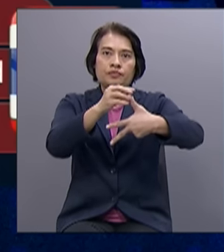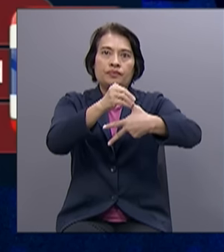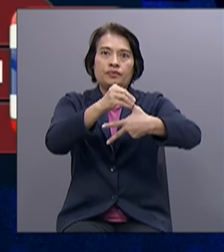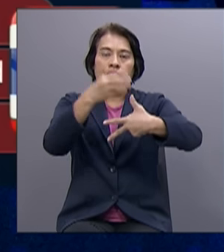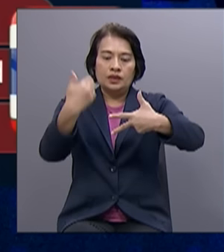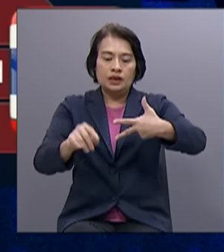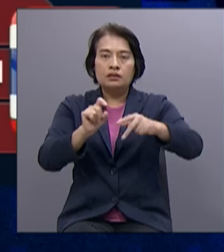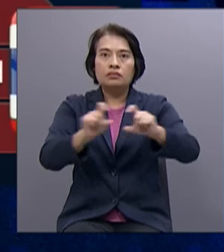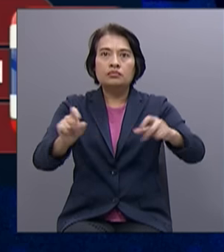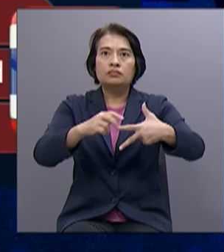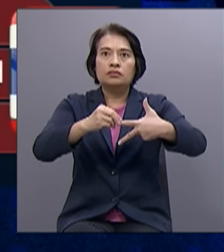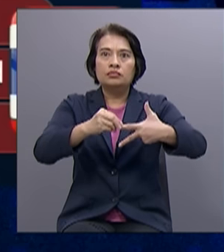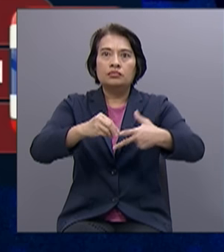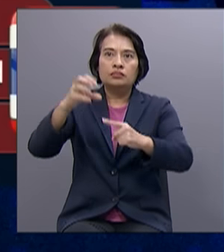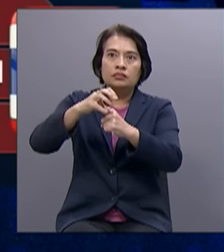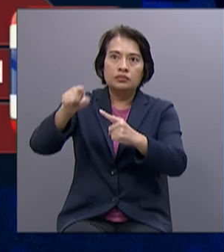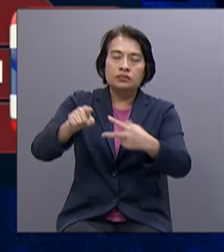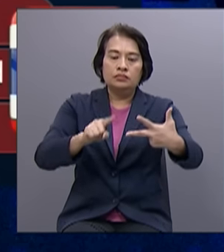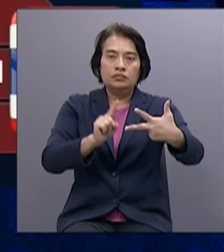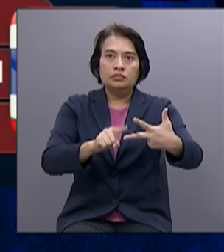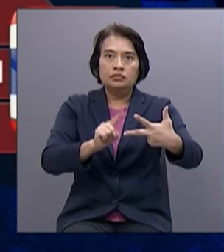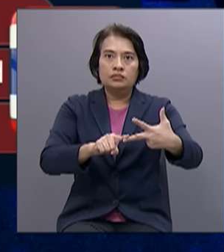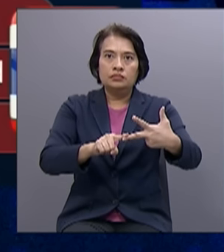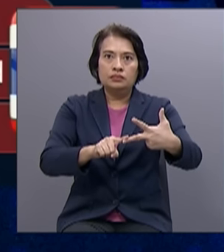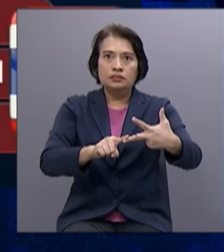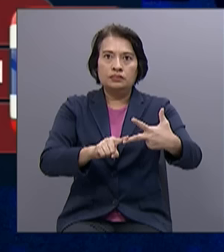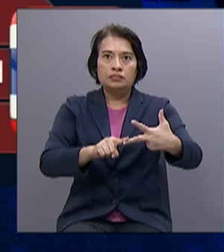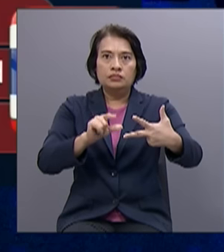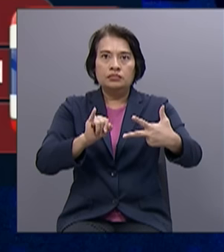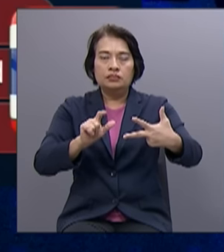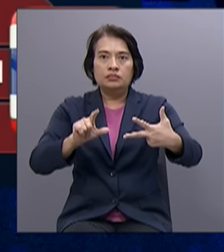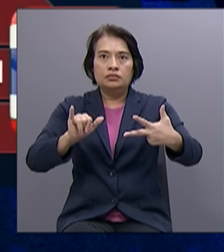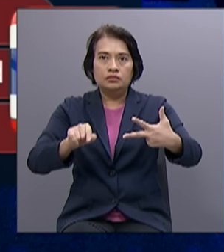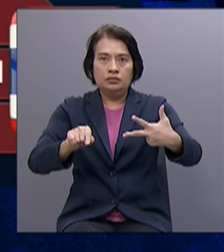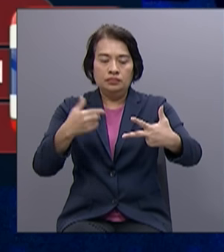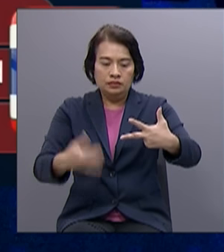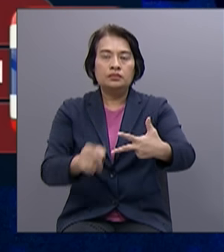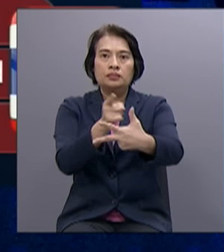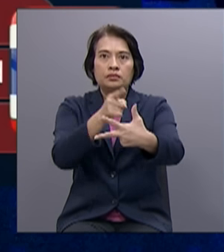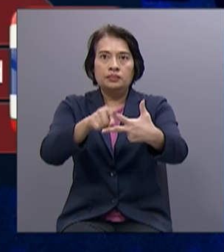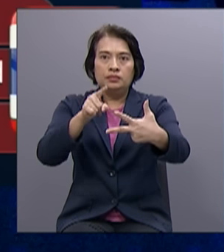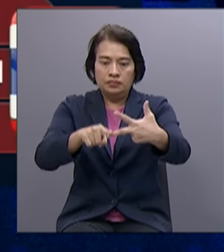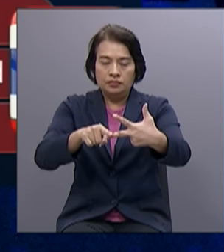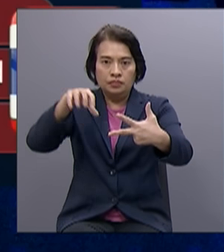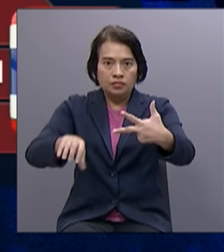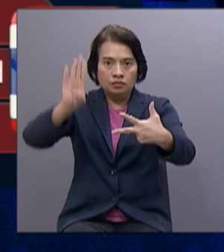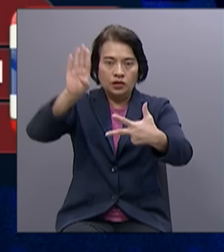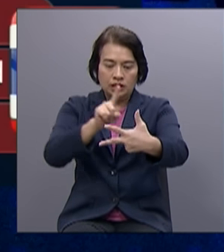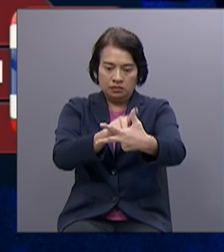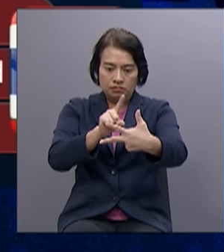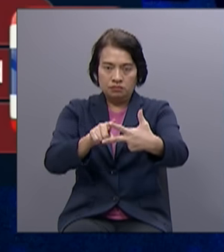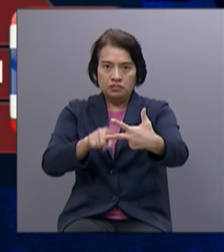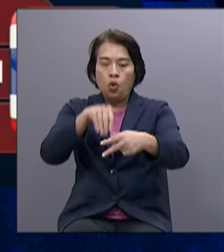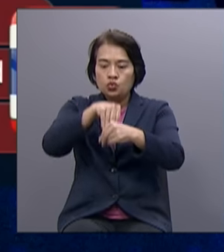พัทยากุ๊ปCompany Limited lilly S Companyลิมิเต็ดแล้วก็บริษัททั้ง 3แห่งนี้ตั้งอยู่ใน